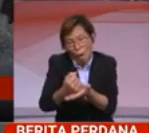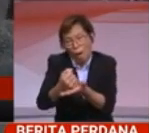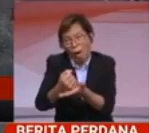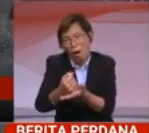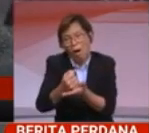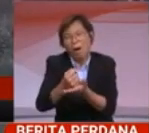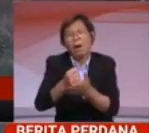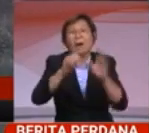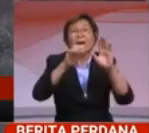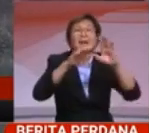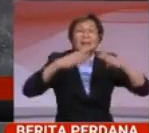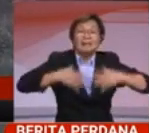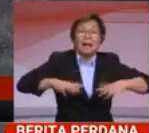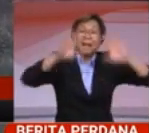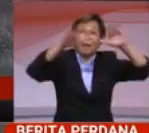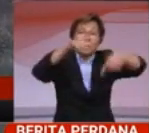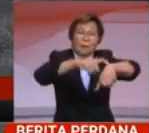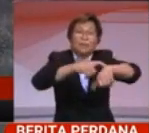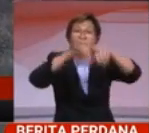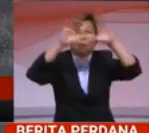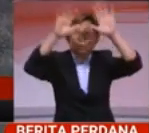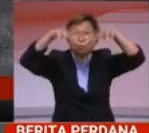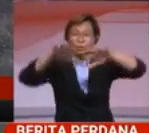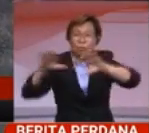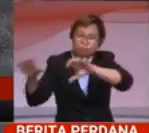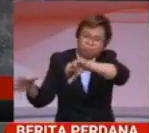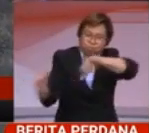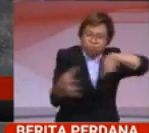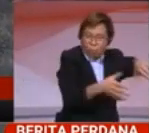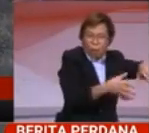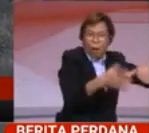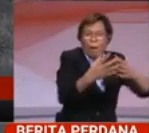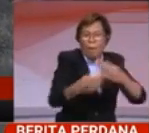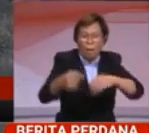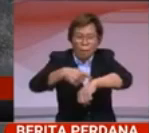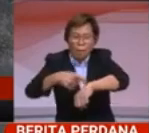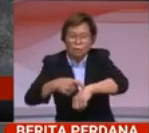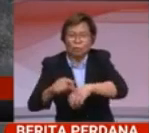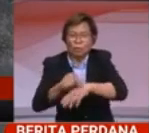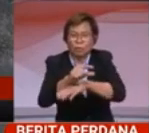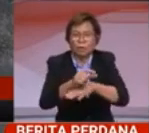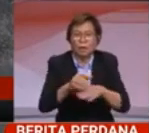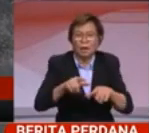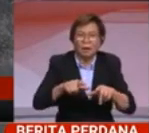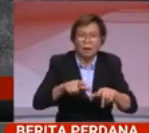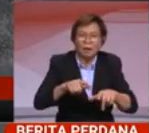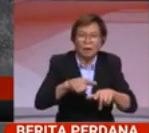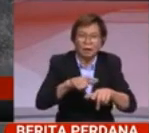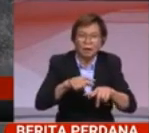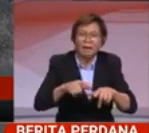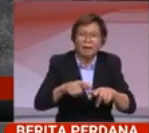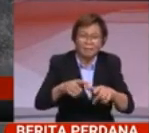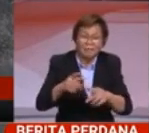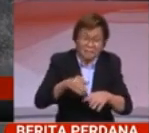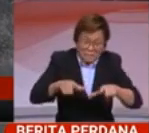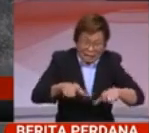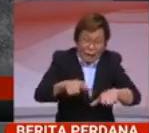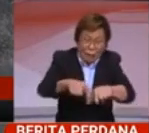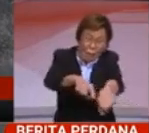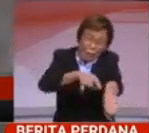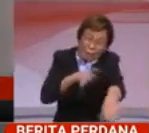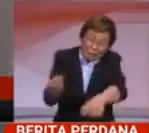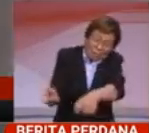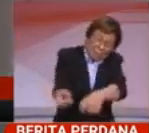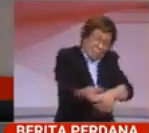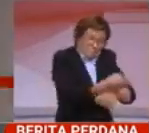mengalihkan kain di jemuran ketika hujan. Bersungguh-sungguh dengan menghabiskan masa menggunakan kayu panjang, jirannya menarik jemuran ke